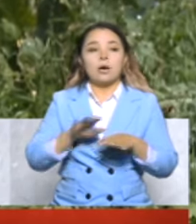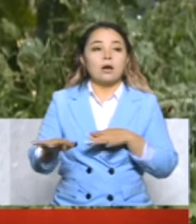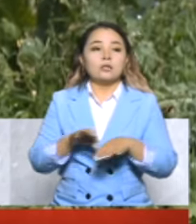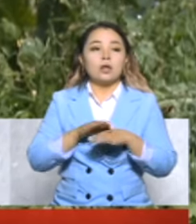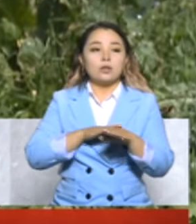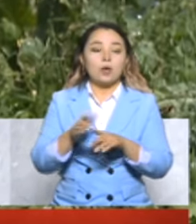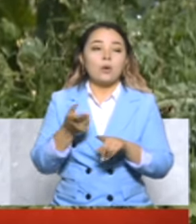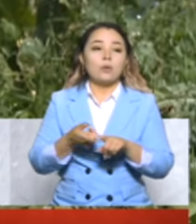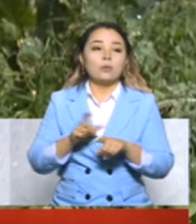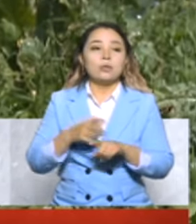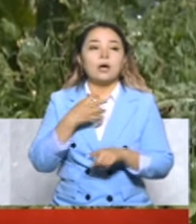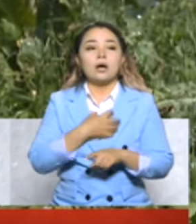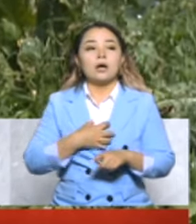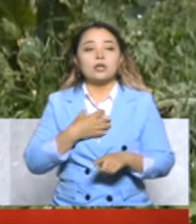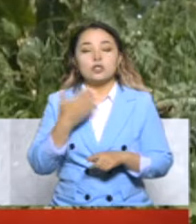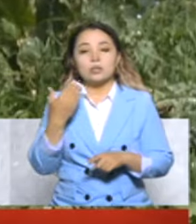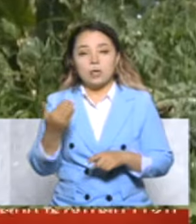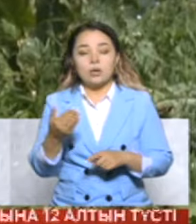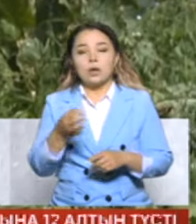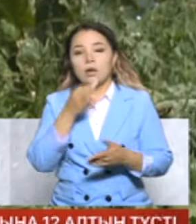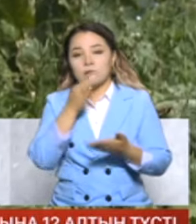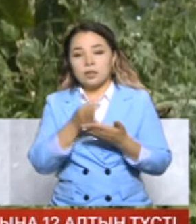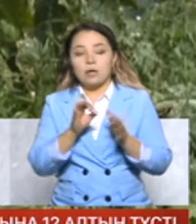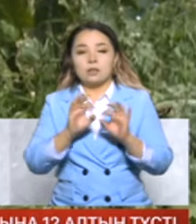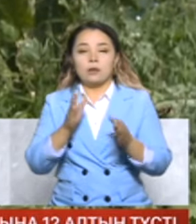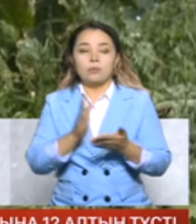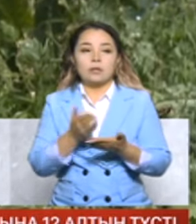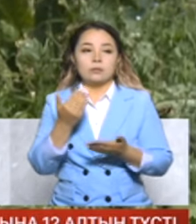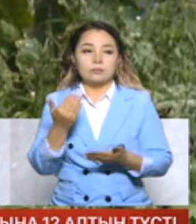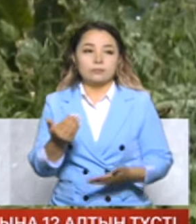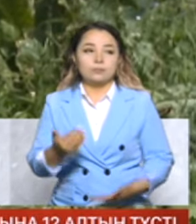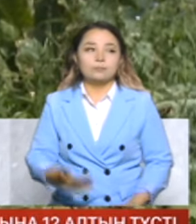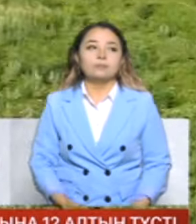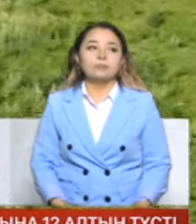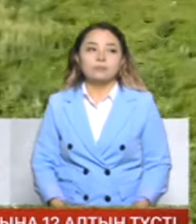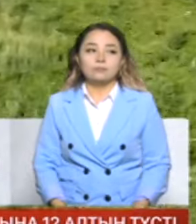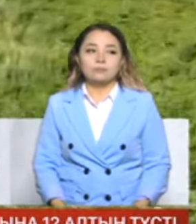акциясының өте қажетті дүние екенін айтқым келеді.